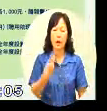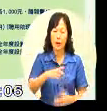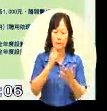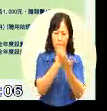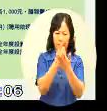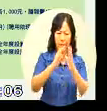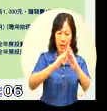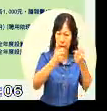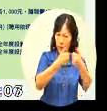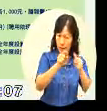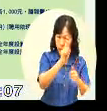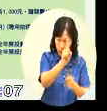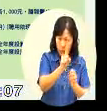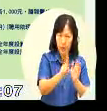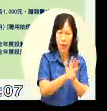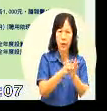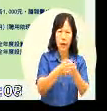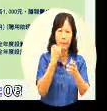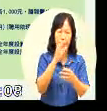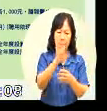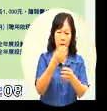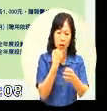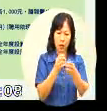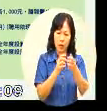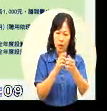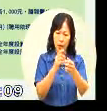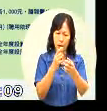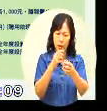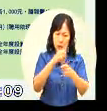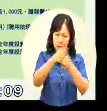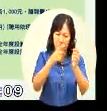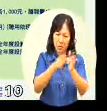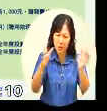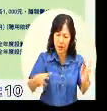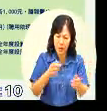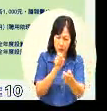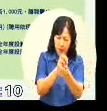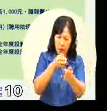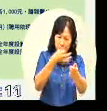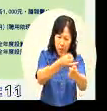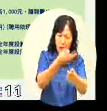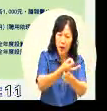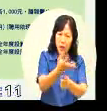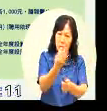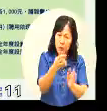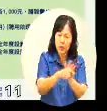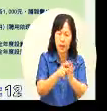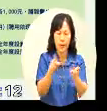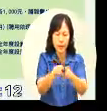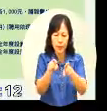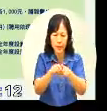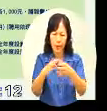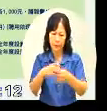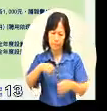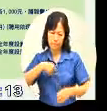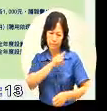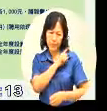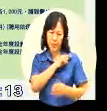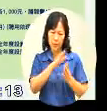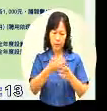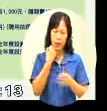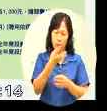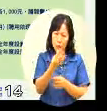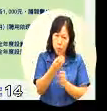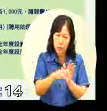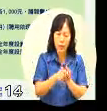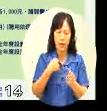市民养一个议员总共要花多少钱呢？根据 地方民代自己条例呢，养一个议员，包括